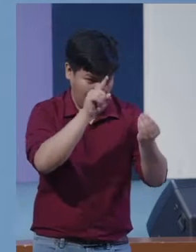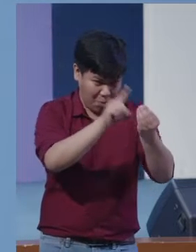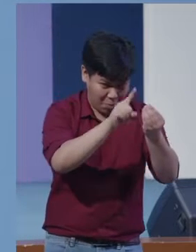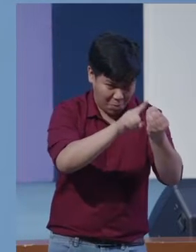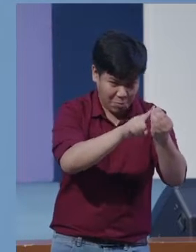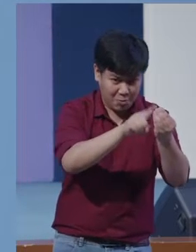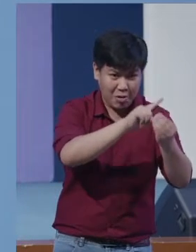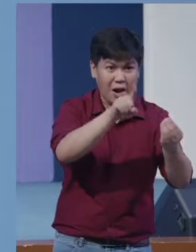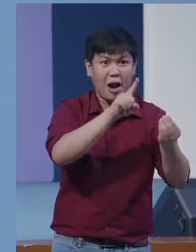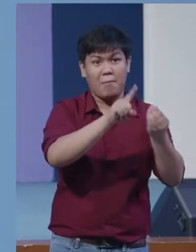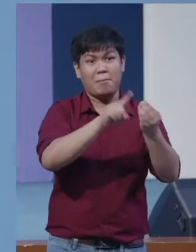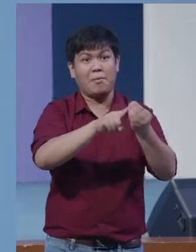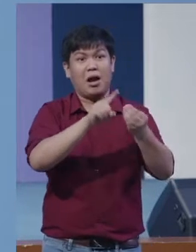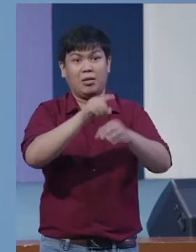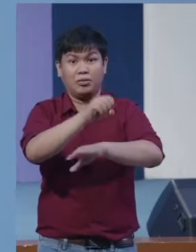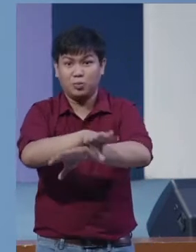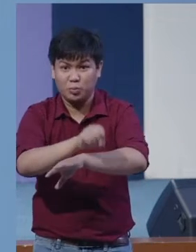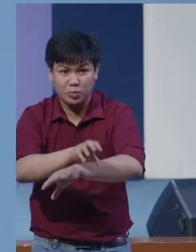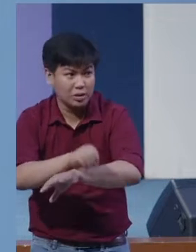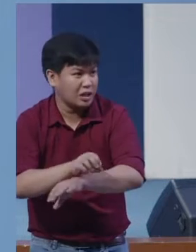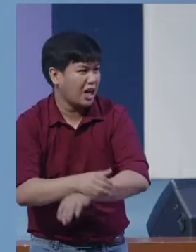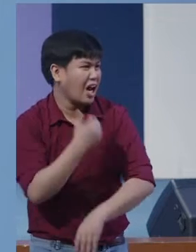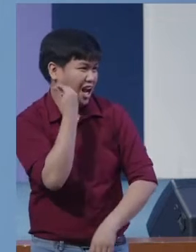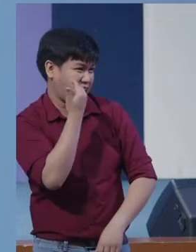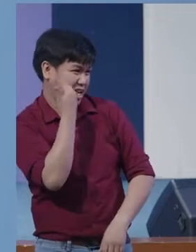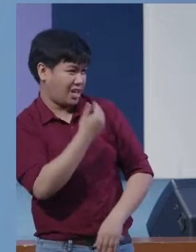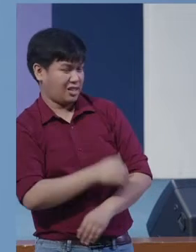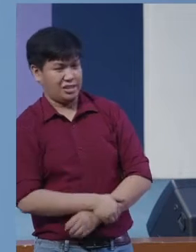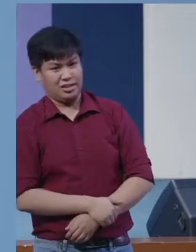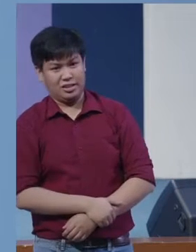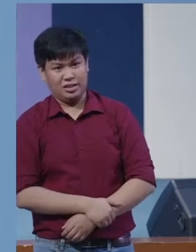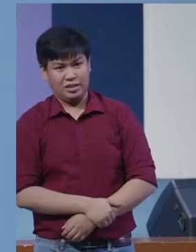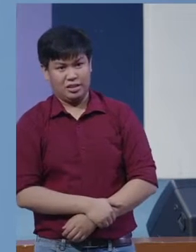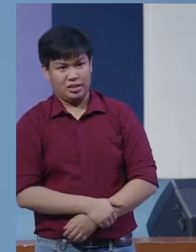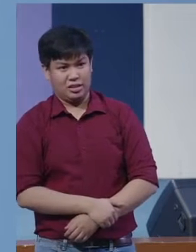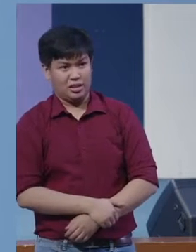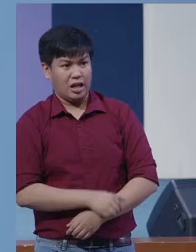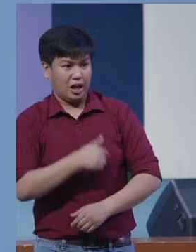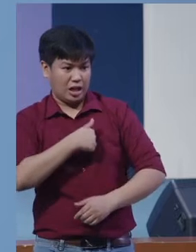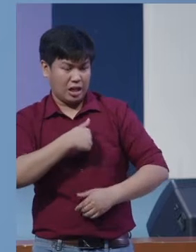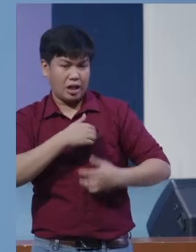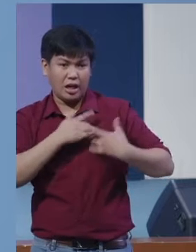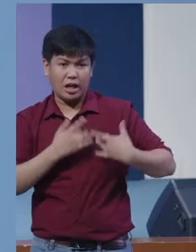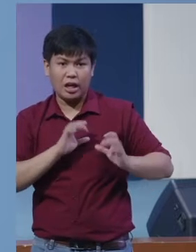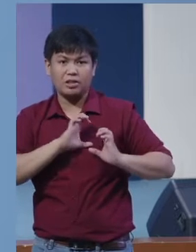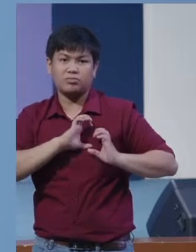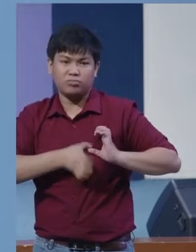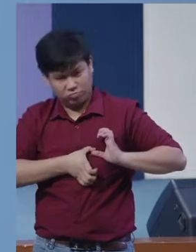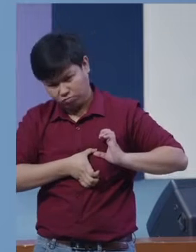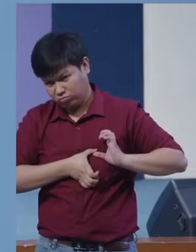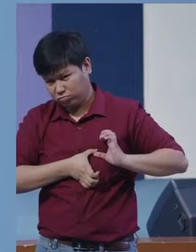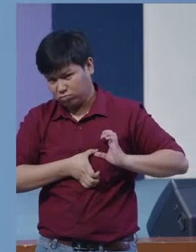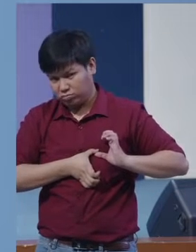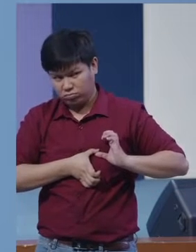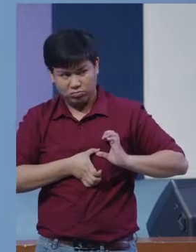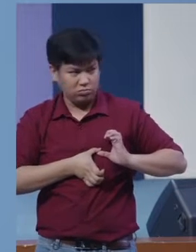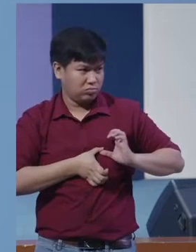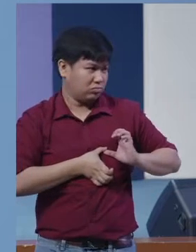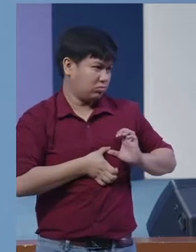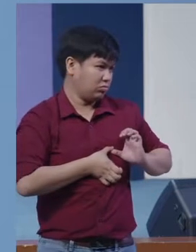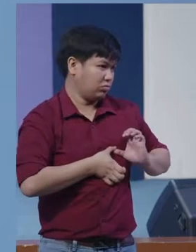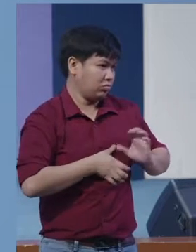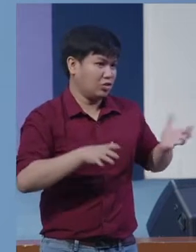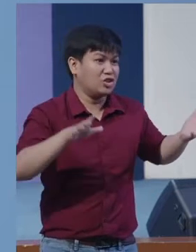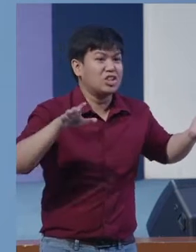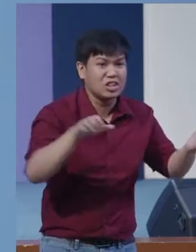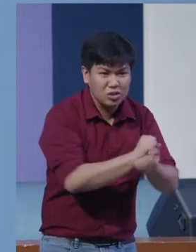marites, maricon, marimar, mga kapatid, napakasakit po. Hindi po ba? At kung minsan